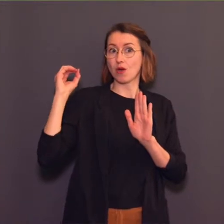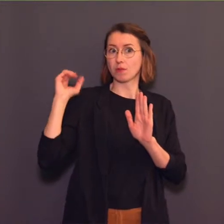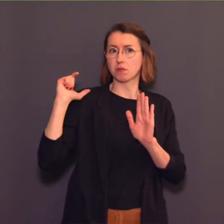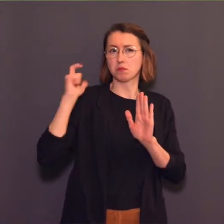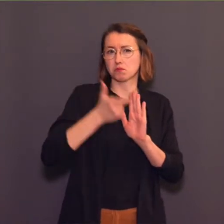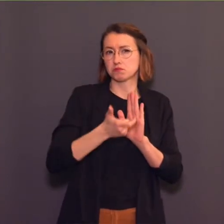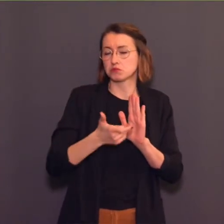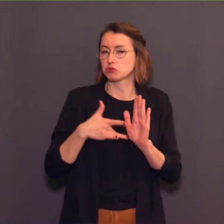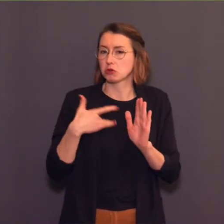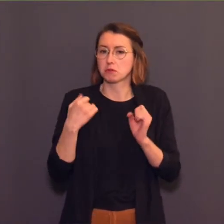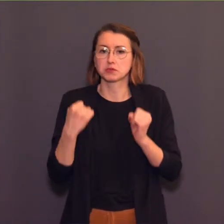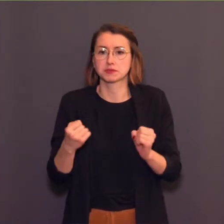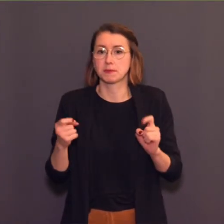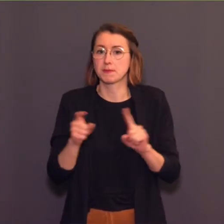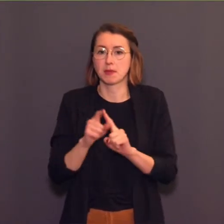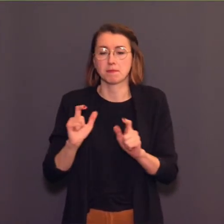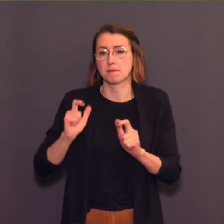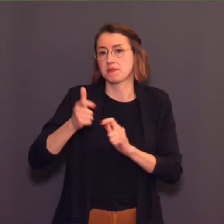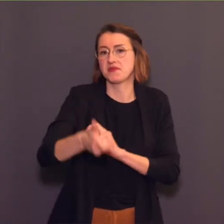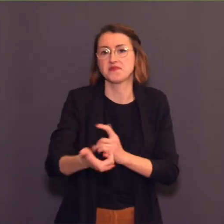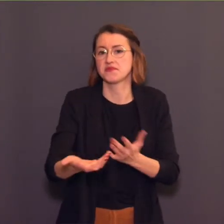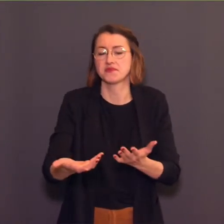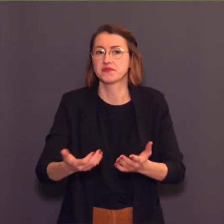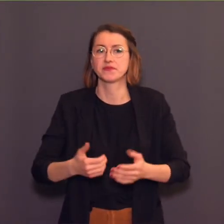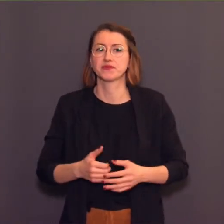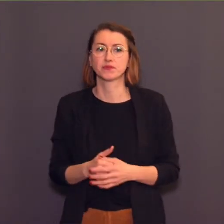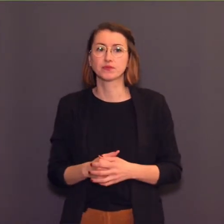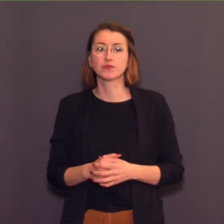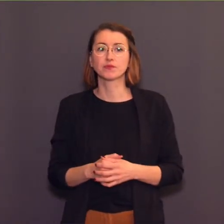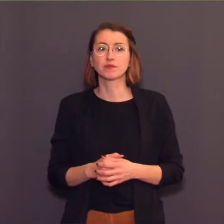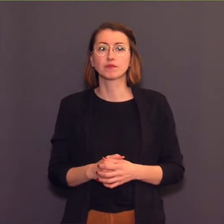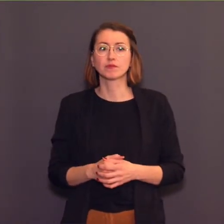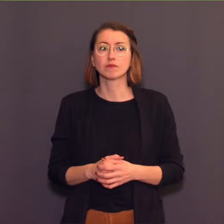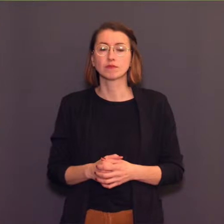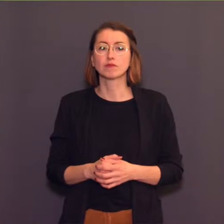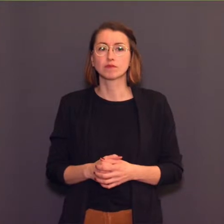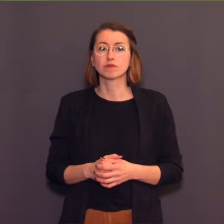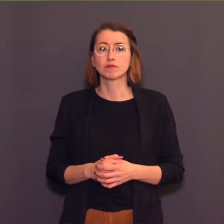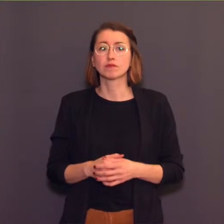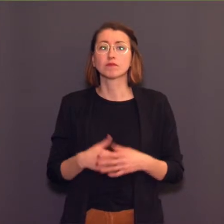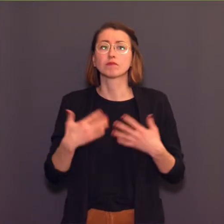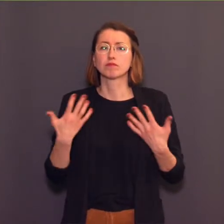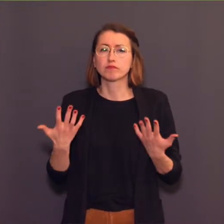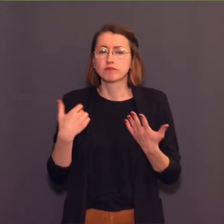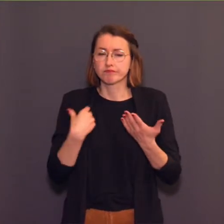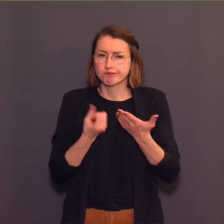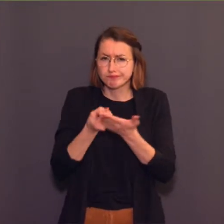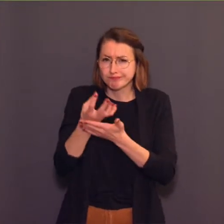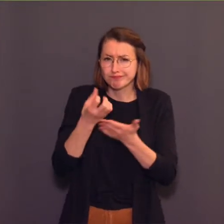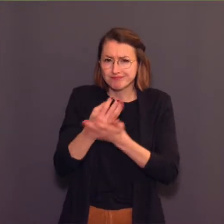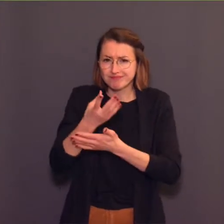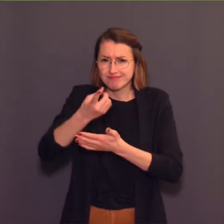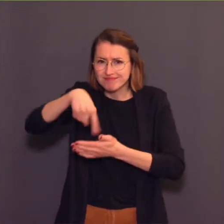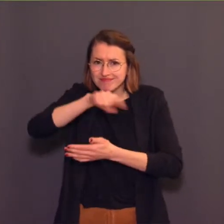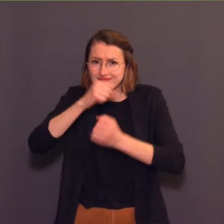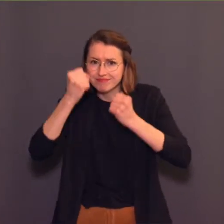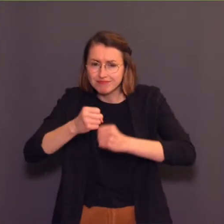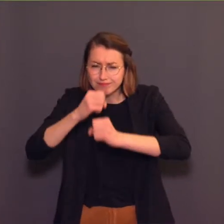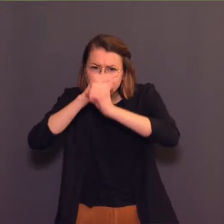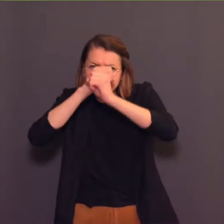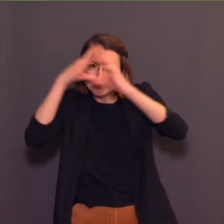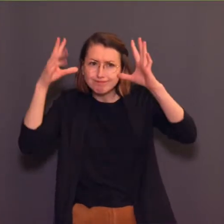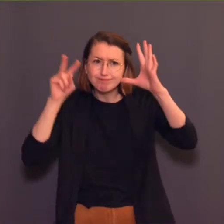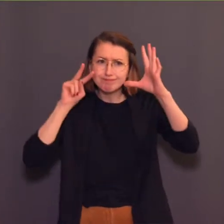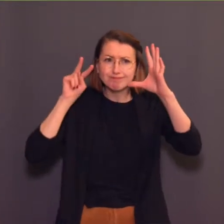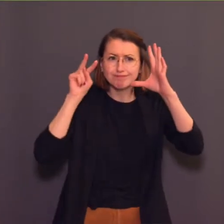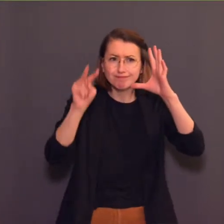juste avant la deuxième vague. Il s'agit donc d'une indication, mais qui ne devrait pas être très différente de la